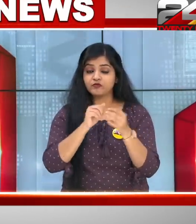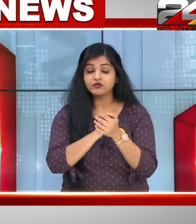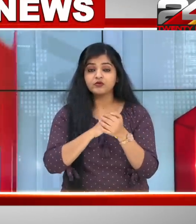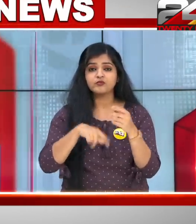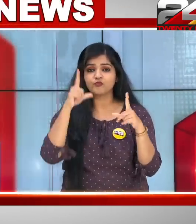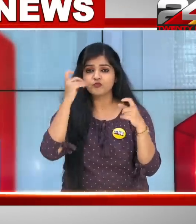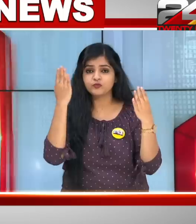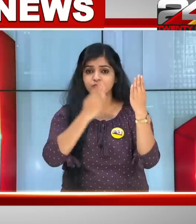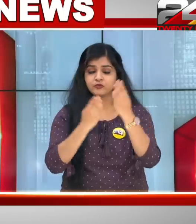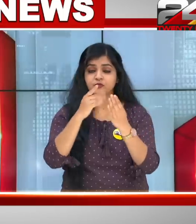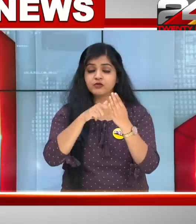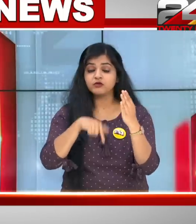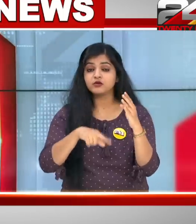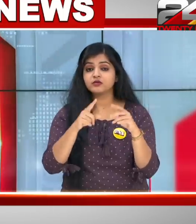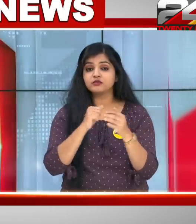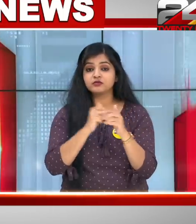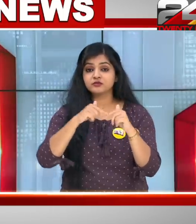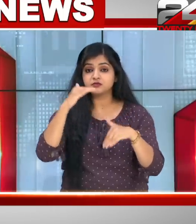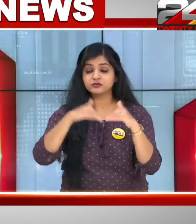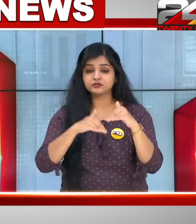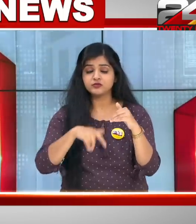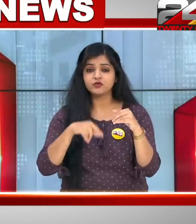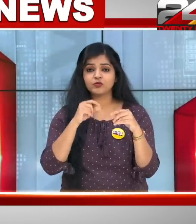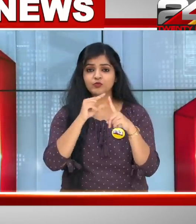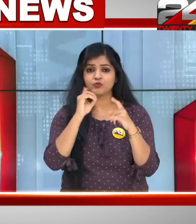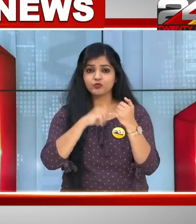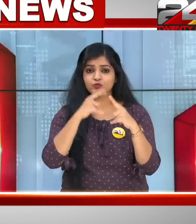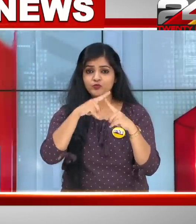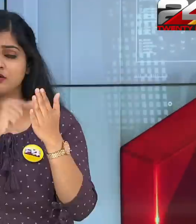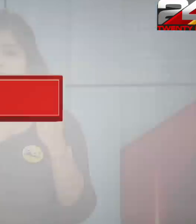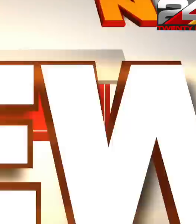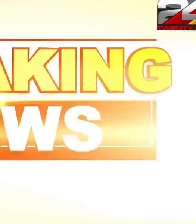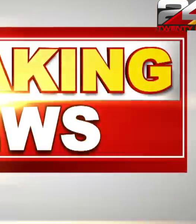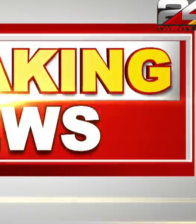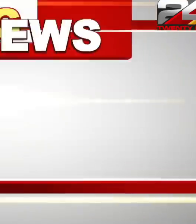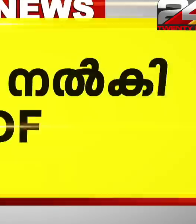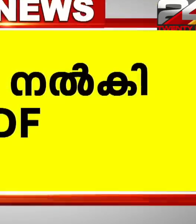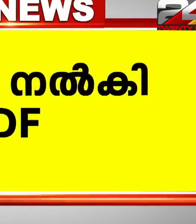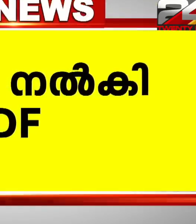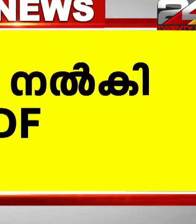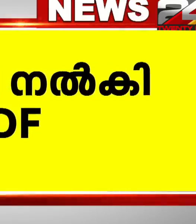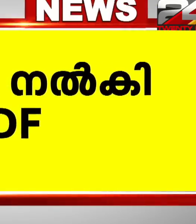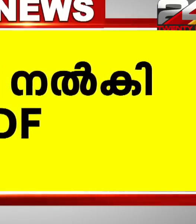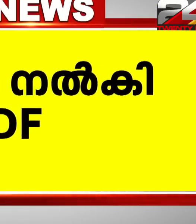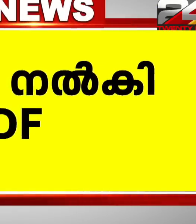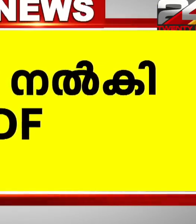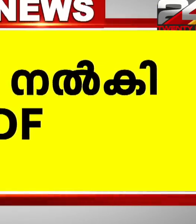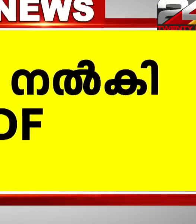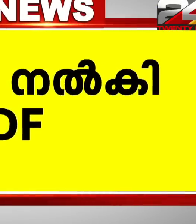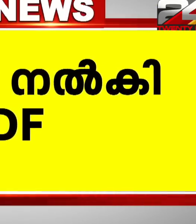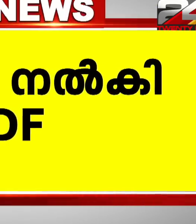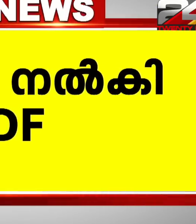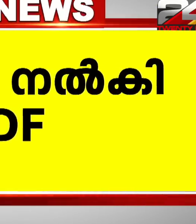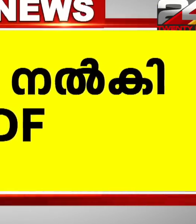തെരഞ്ഞെടുപ്പ് പ്രചാരണ പോസ്റ്റുകളിൽ അശ്ലീല കമന്റുകൾ രേഖപ്പെടുത്തുന്നു എന്നിവയും ഈ പരാതിയിൽ പറയുന്നുണ്ട്. LDF നിലവിൽ